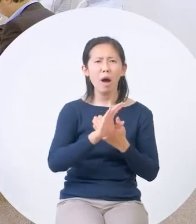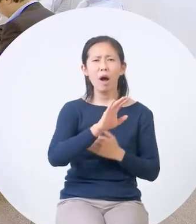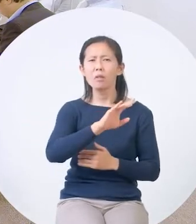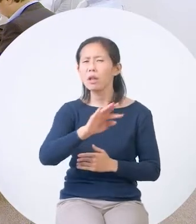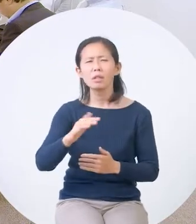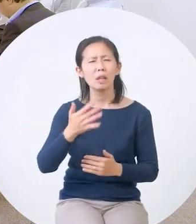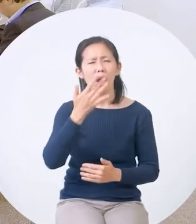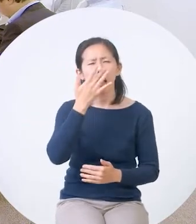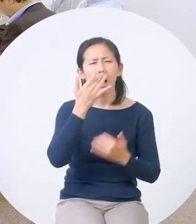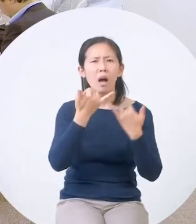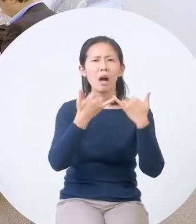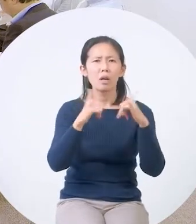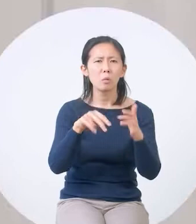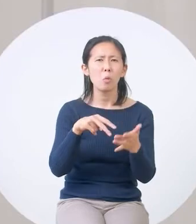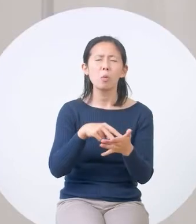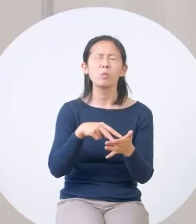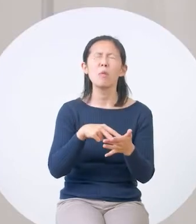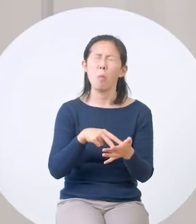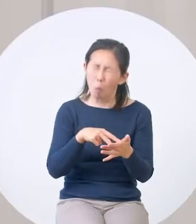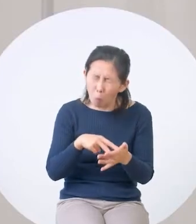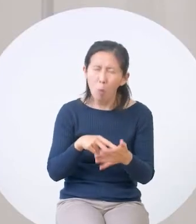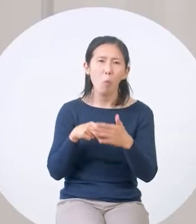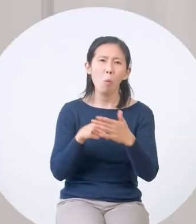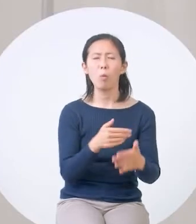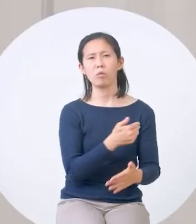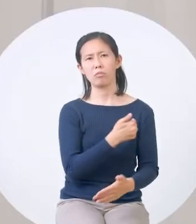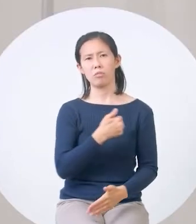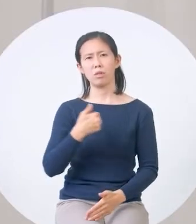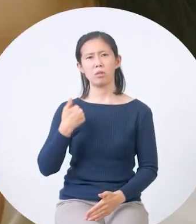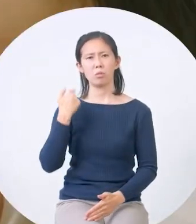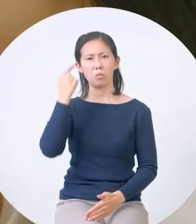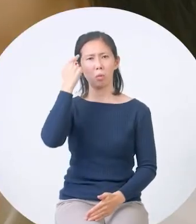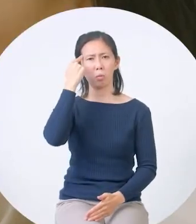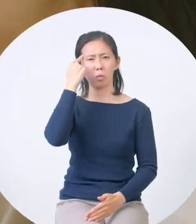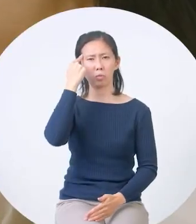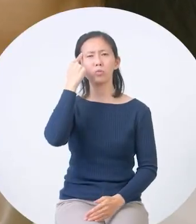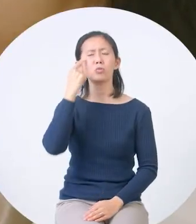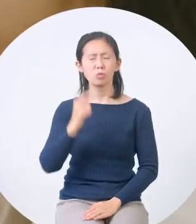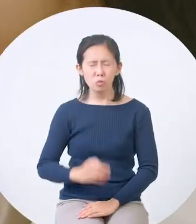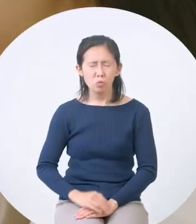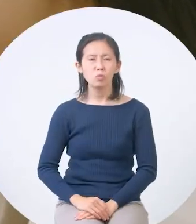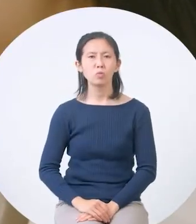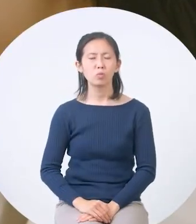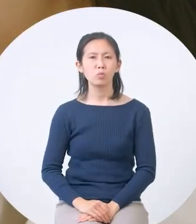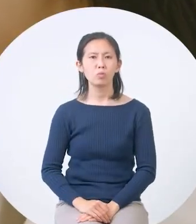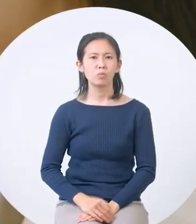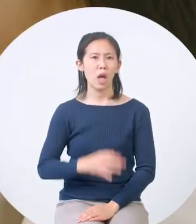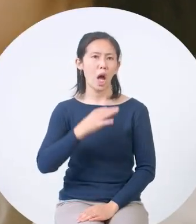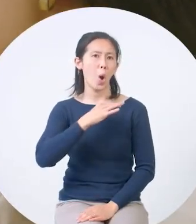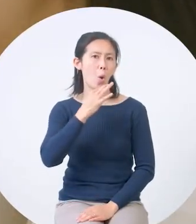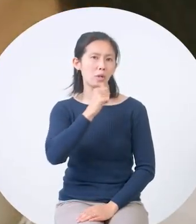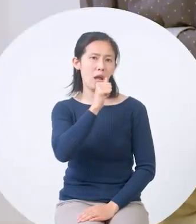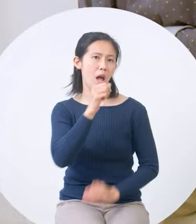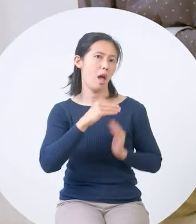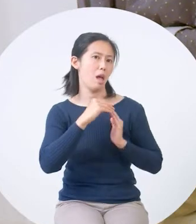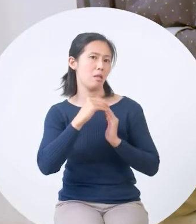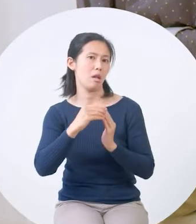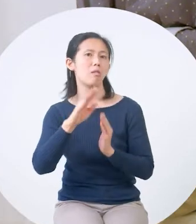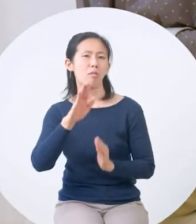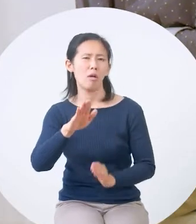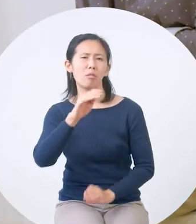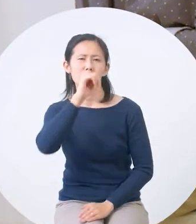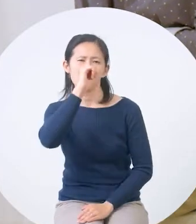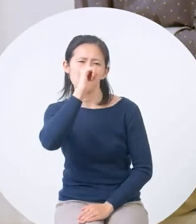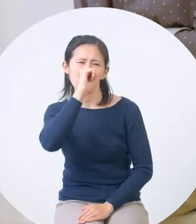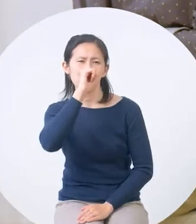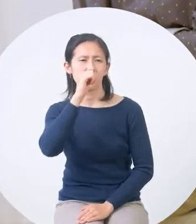もなんとかなると思います。 音声案内みたいなのがあってもいいよねっていうお話